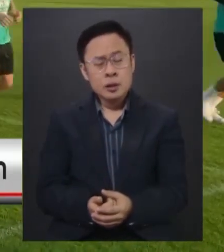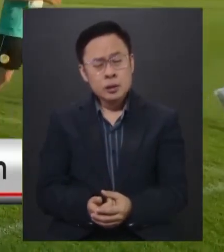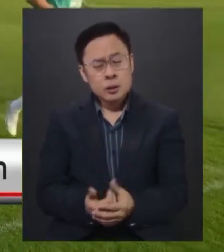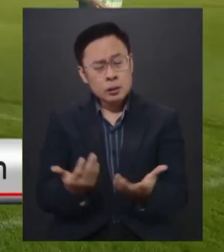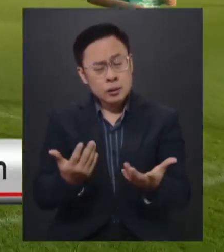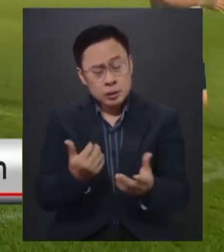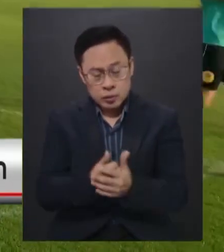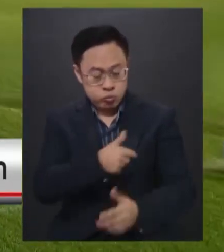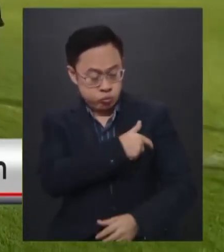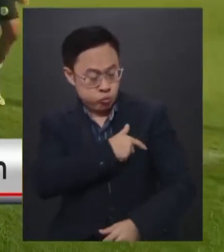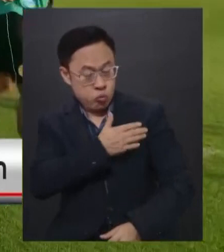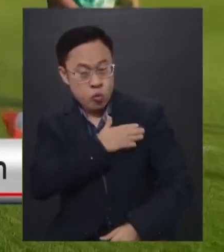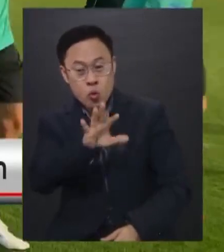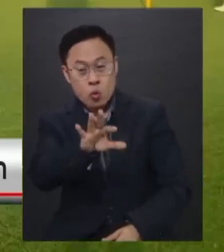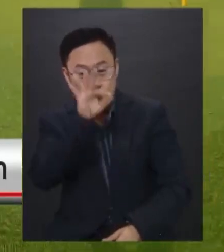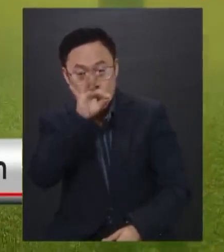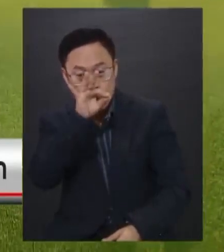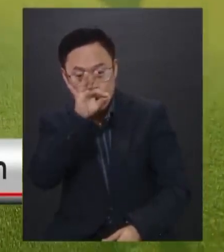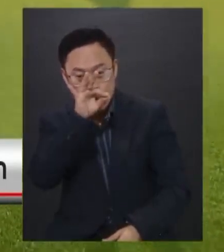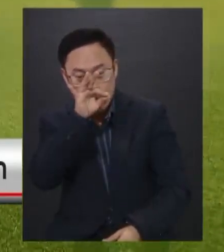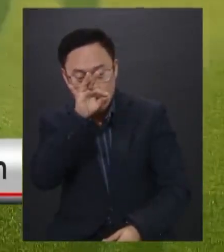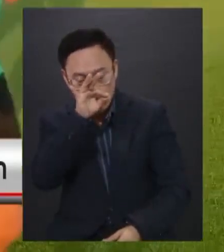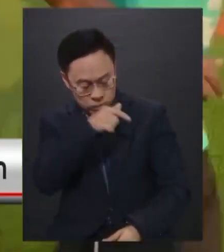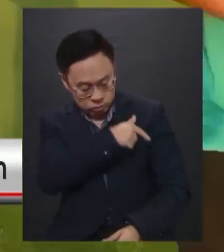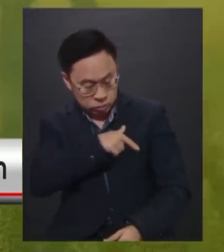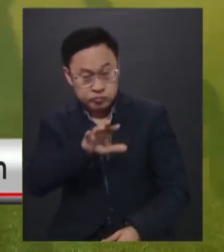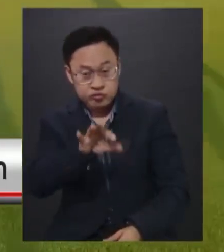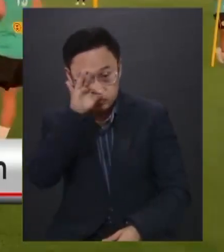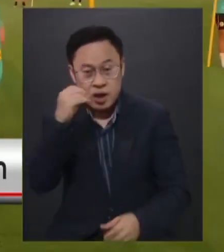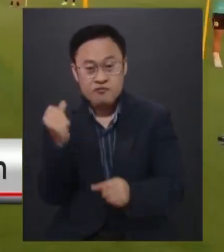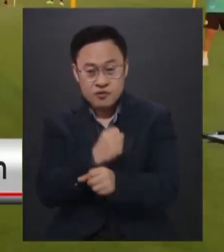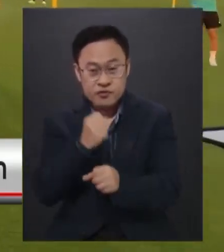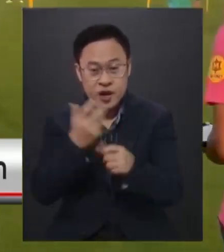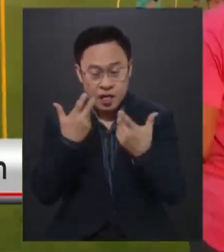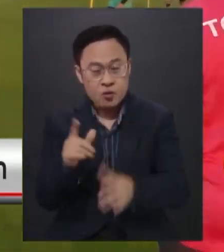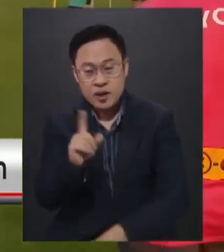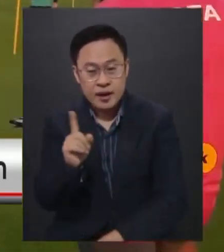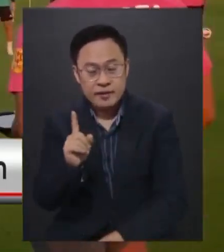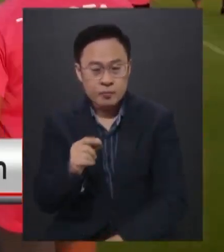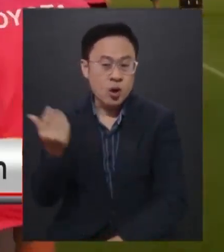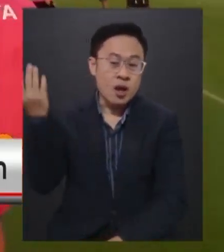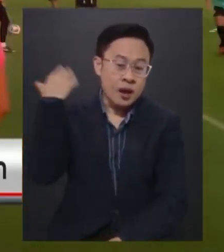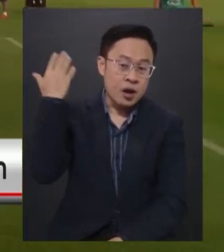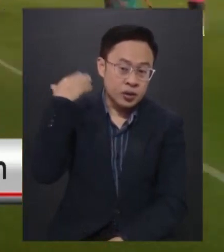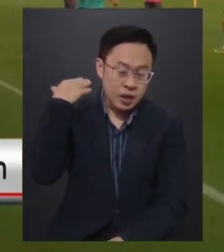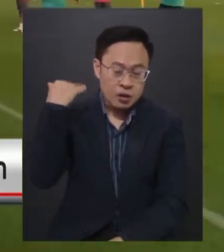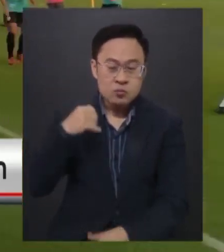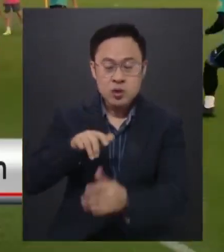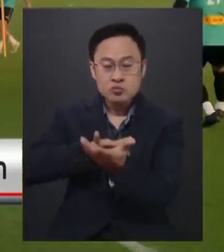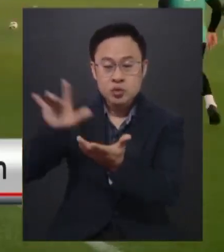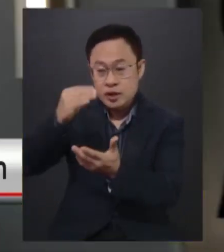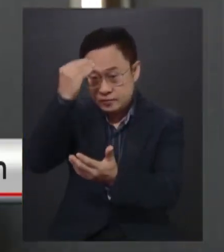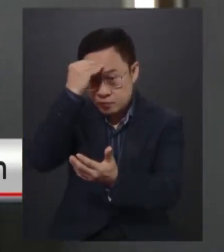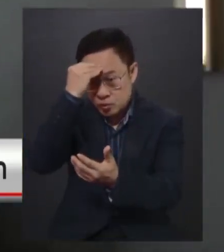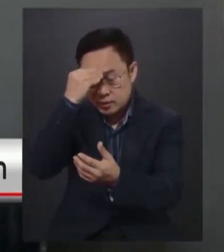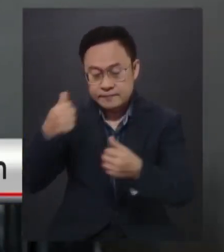กลับมาร่วมฝึกซ้อมการอุ่นเครื่องที่ญี่ปุ่นแล้วแล้วเป็นยังไงบ้างเพราะว่าเป็นเกมอุ่นเครื่องอย่างเป็นทางการภาย